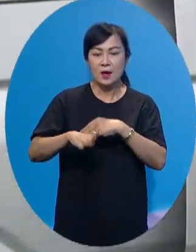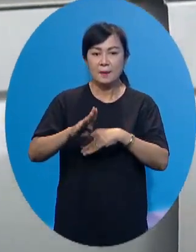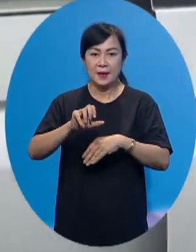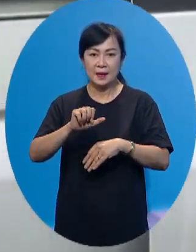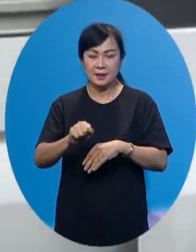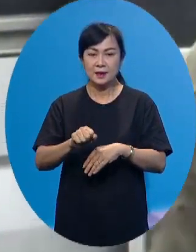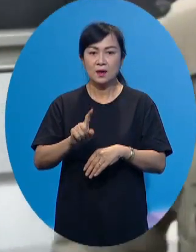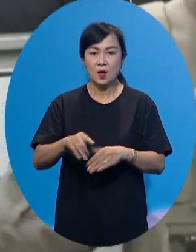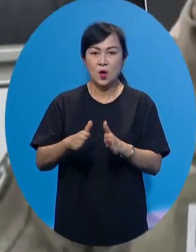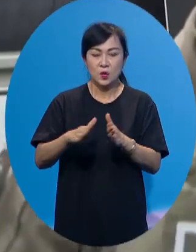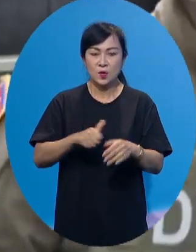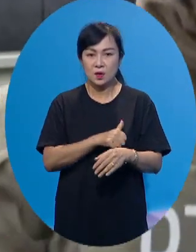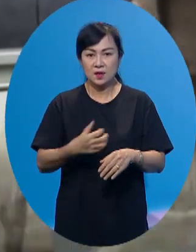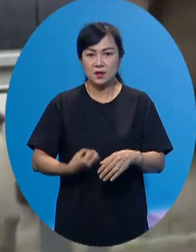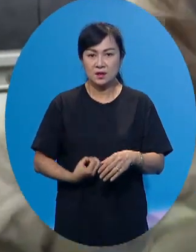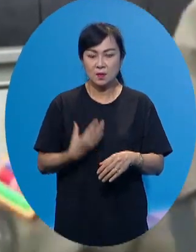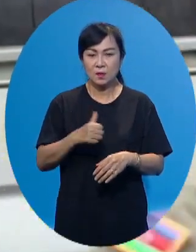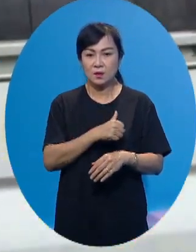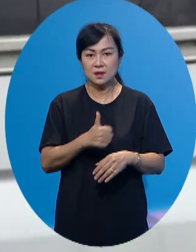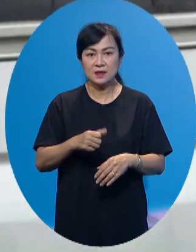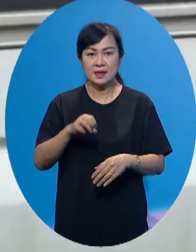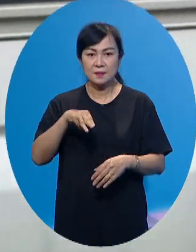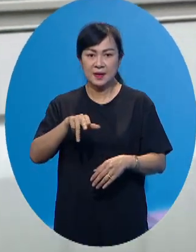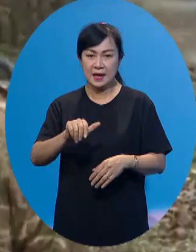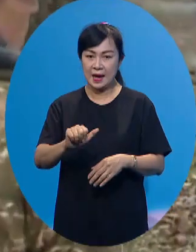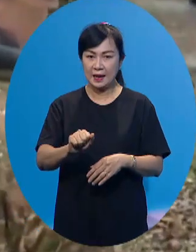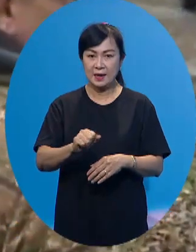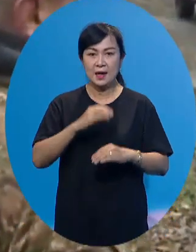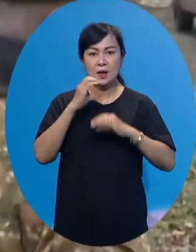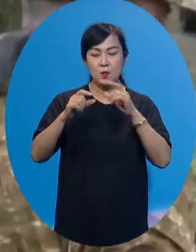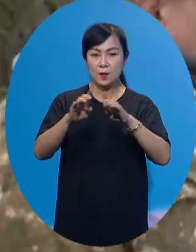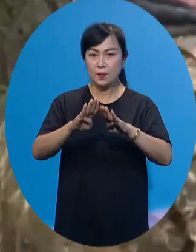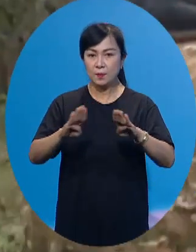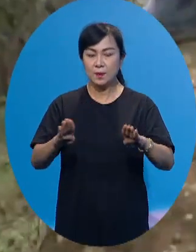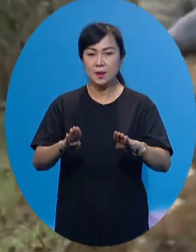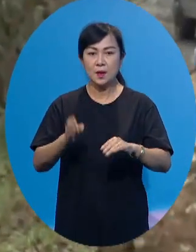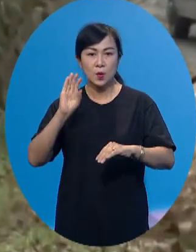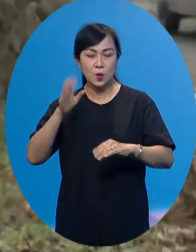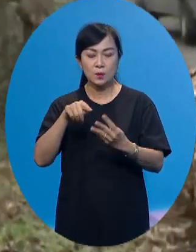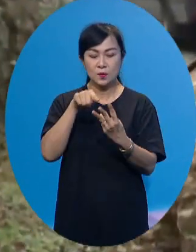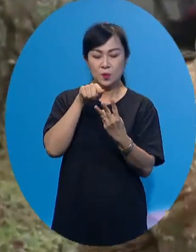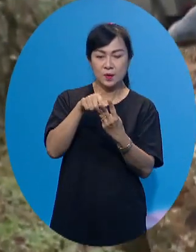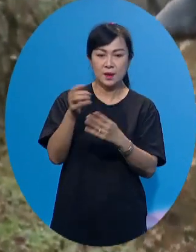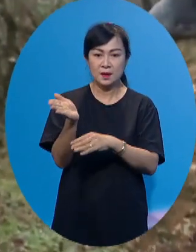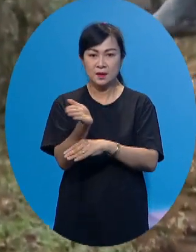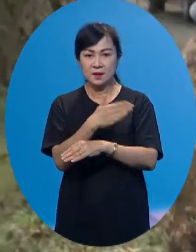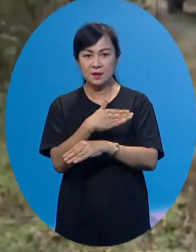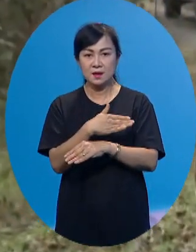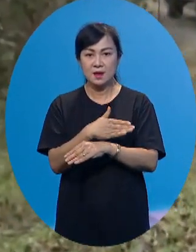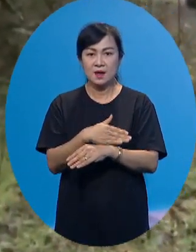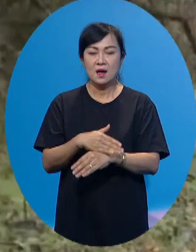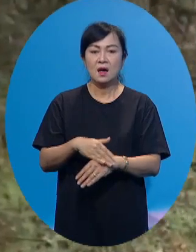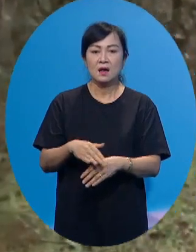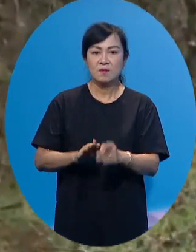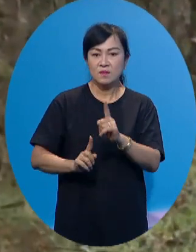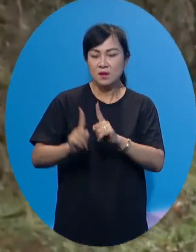Azerbaijan, nhưng có đa số dân sinh sống là người gốc Armenia. Các cuộc đàm phán hòa bình do cộng đồng quốc tế làm trung gian trước đó đã không tạo ra